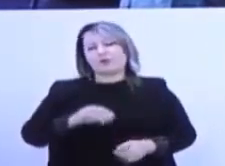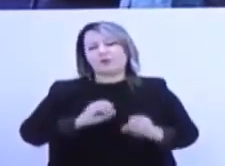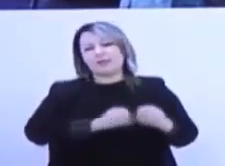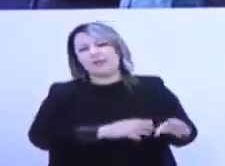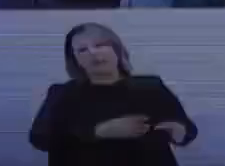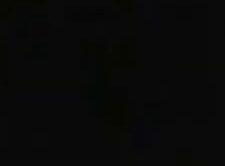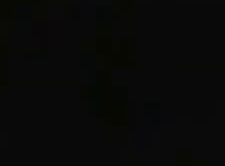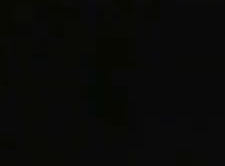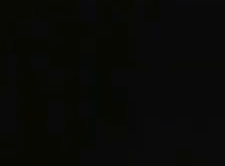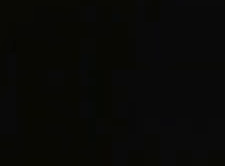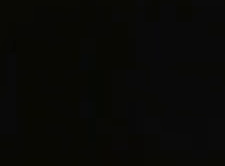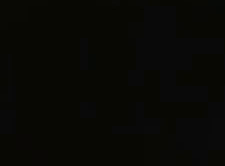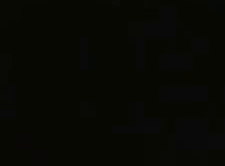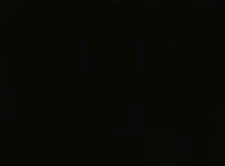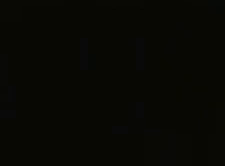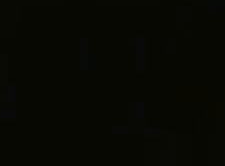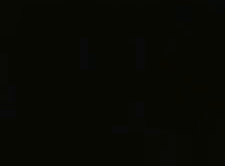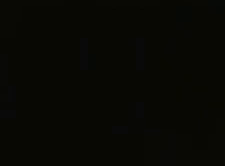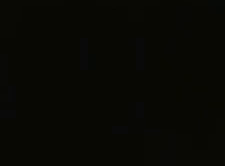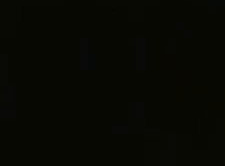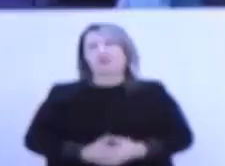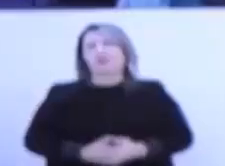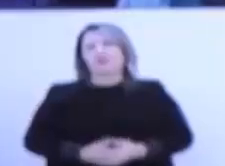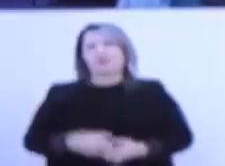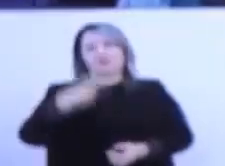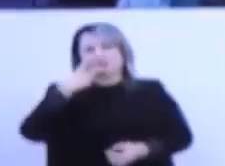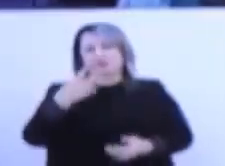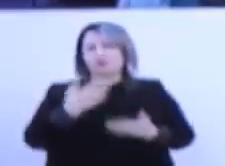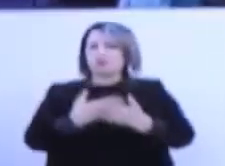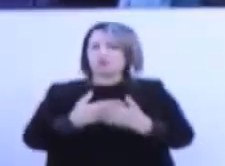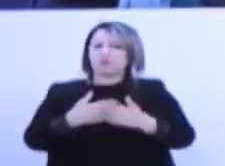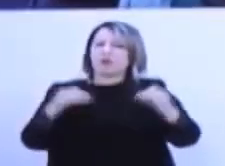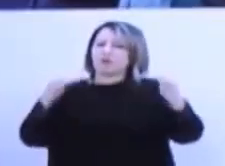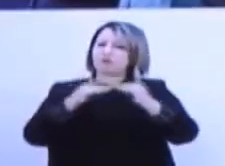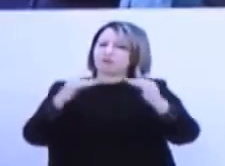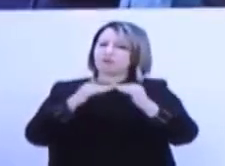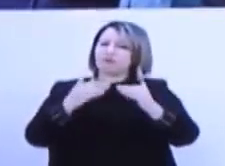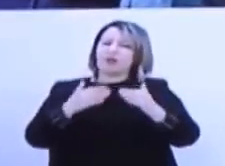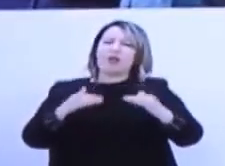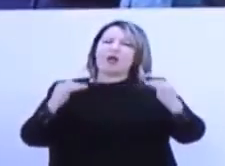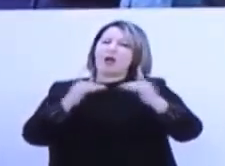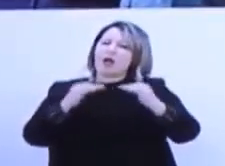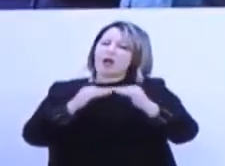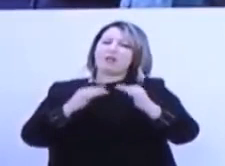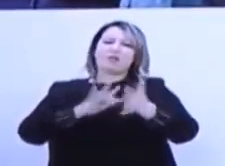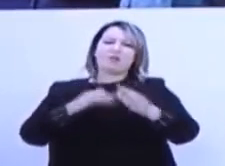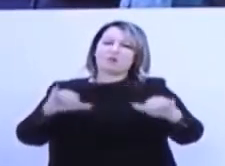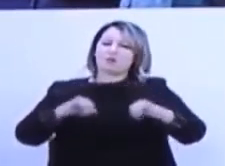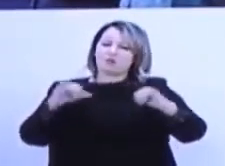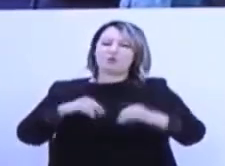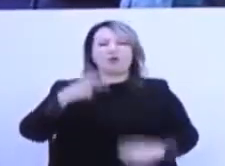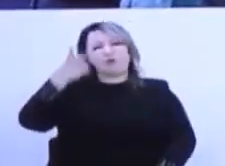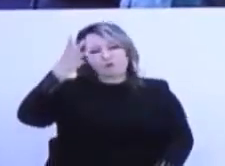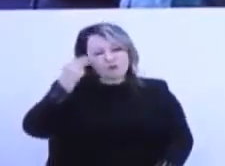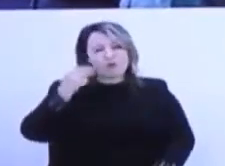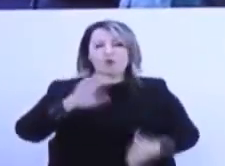عالق، وبكل موضوعيه وكذلك عداله بالنسبه لكل شبابنا. واحنا فاهمين الوضعيه